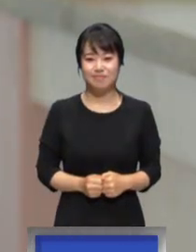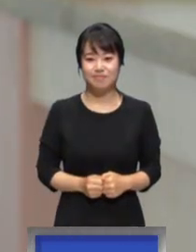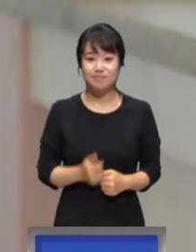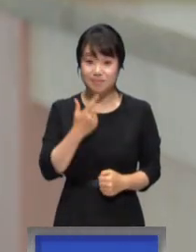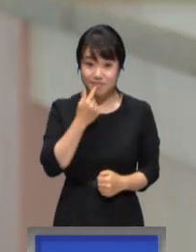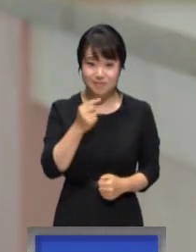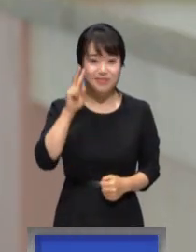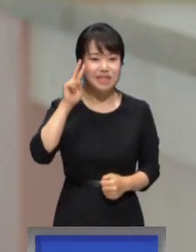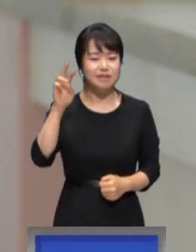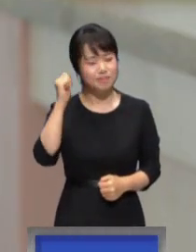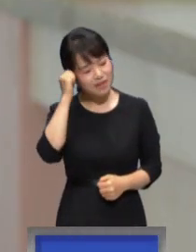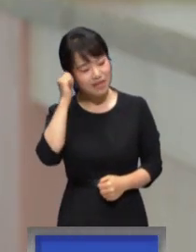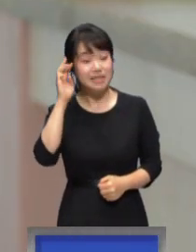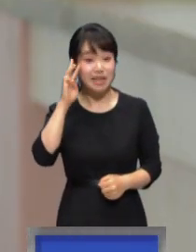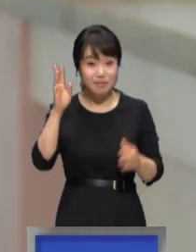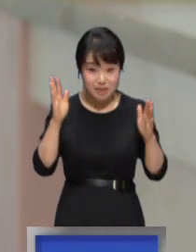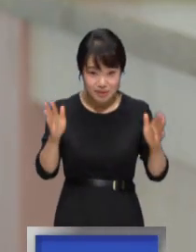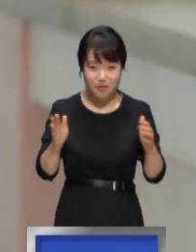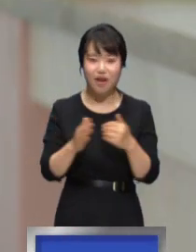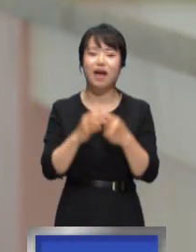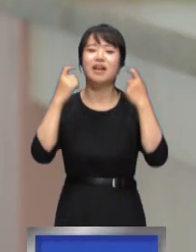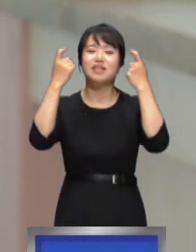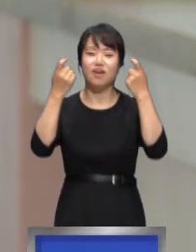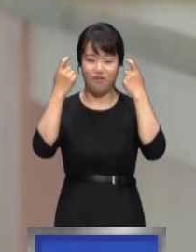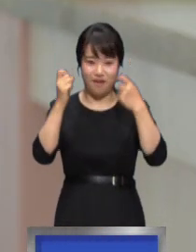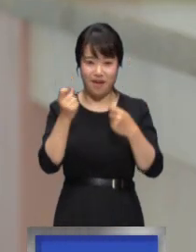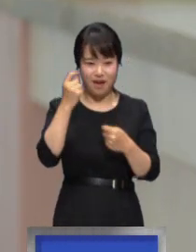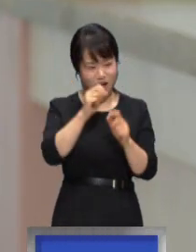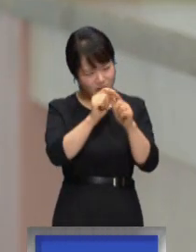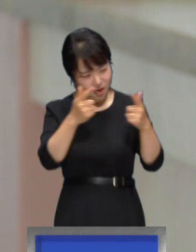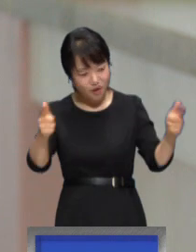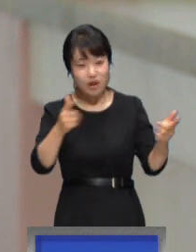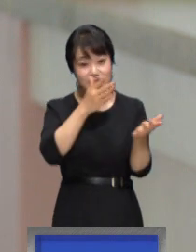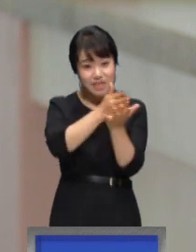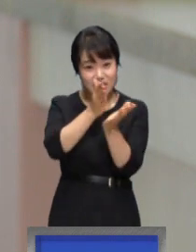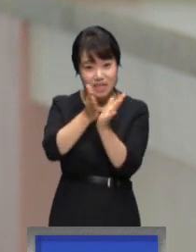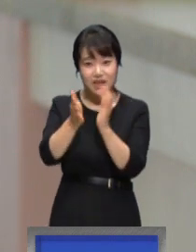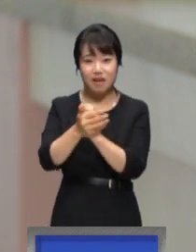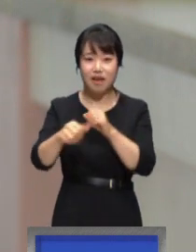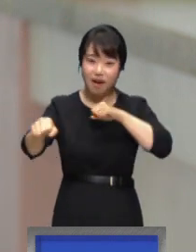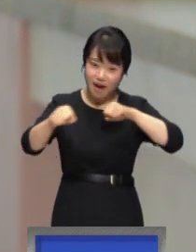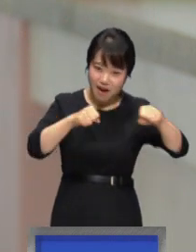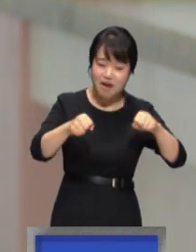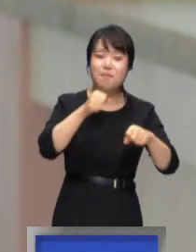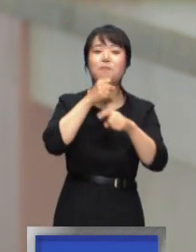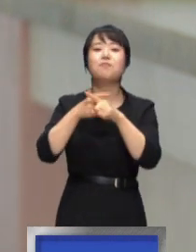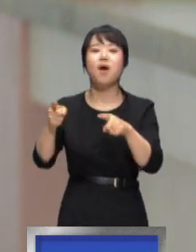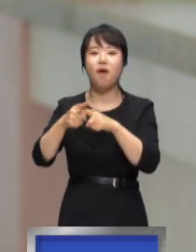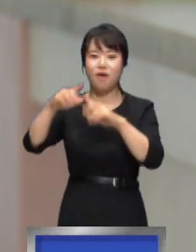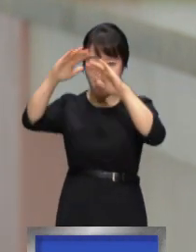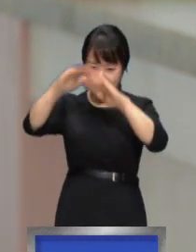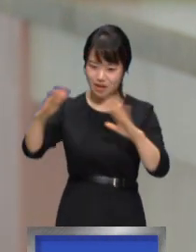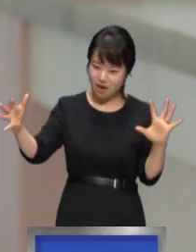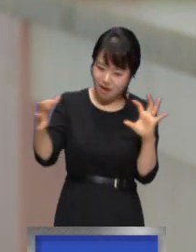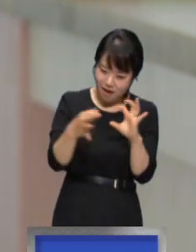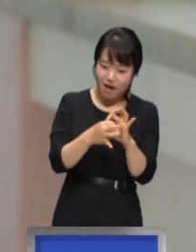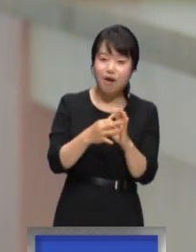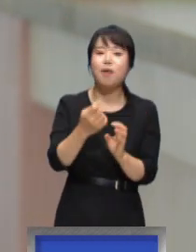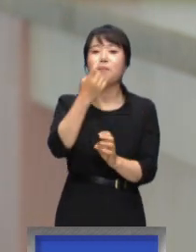2박 3일간의 교육여행은 다양한 교과목의 실습이 수행평가와 이어지는 현장